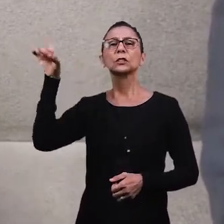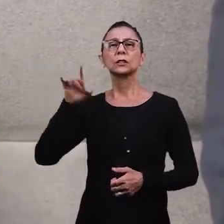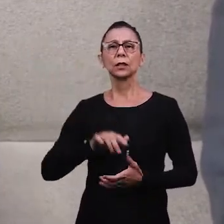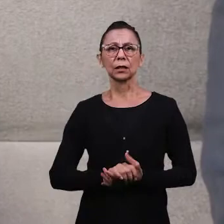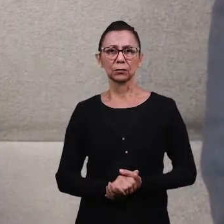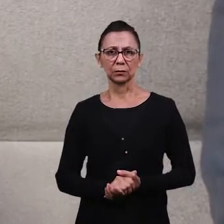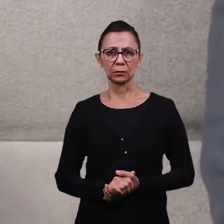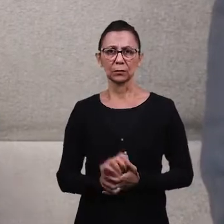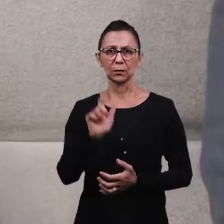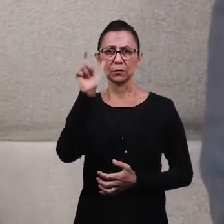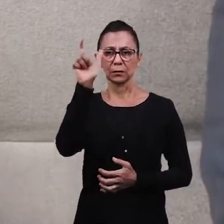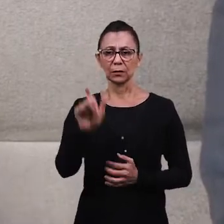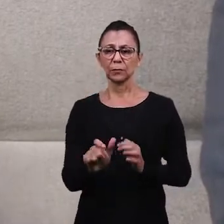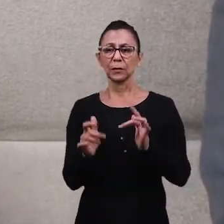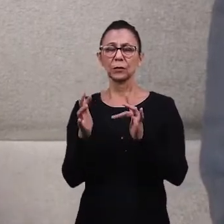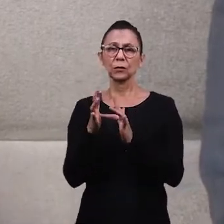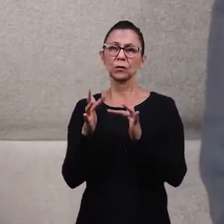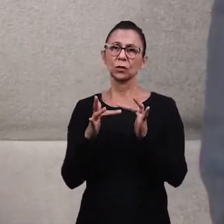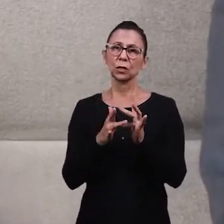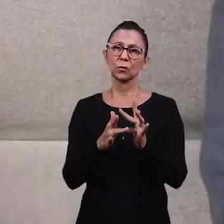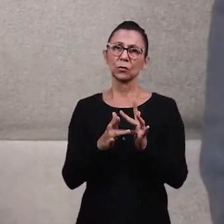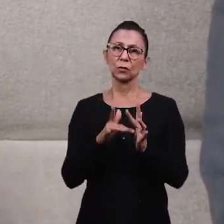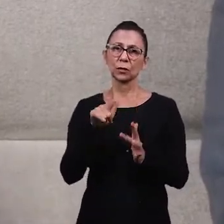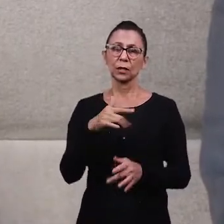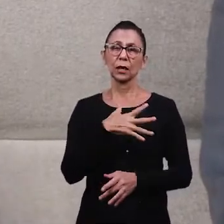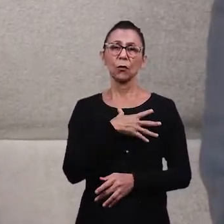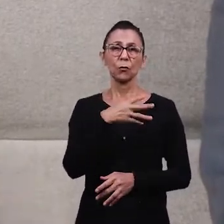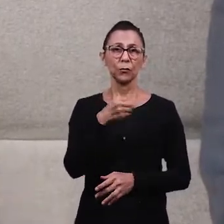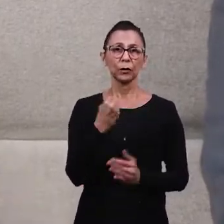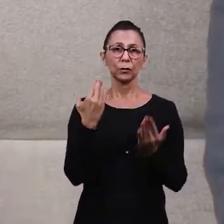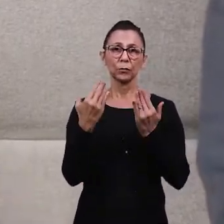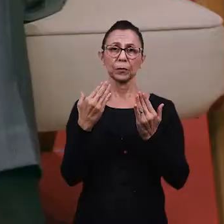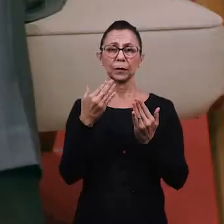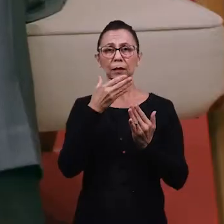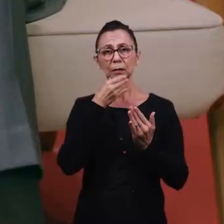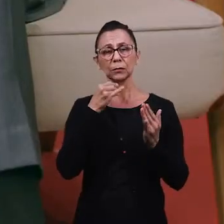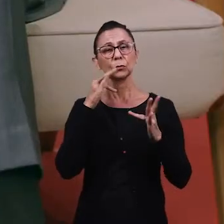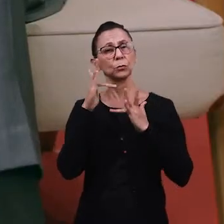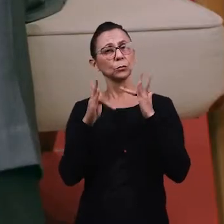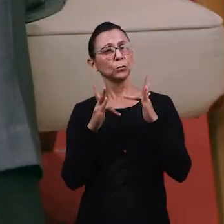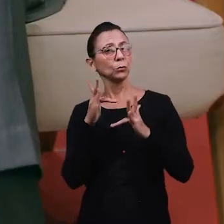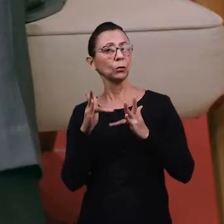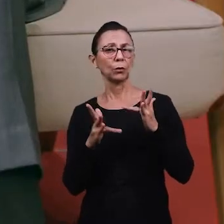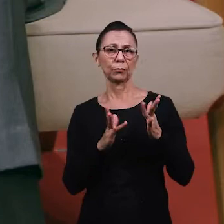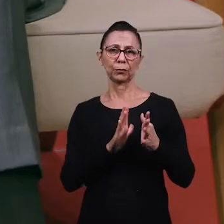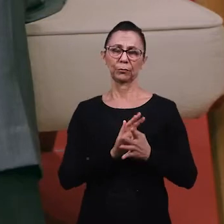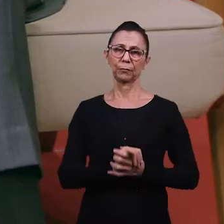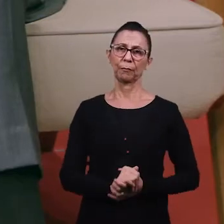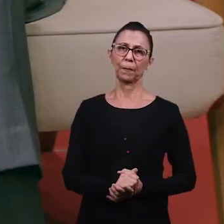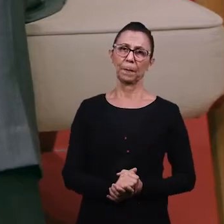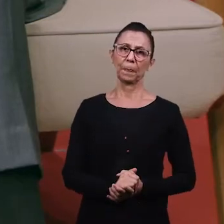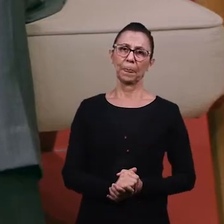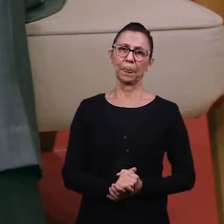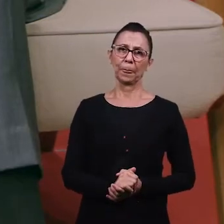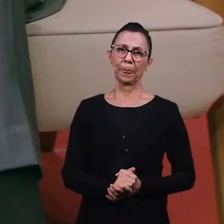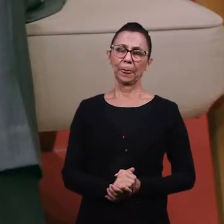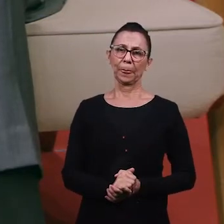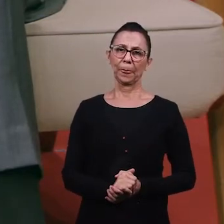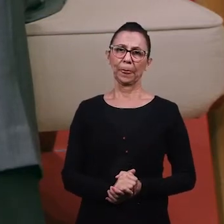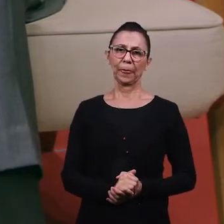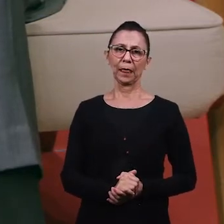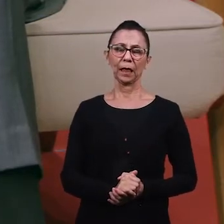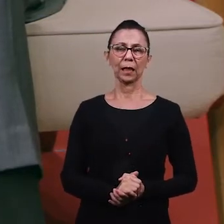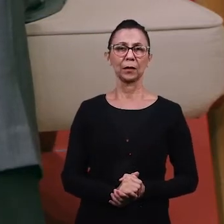religion. Le salut, c'est d'accepter l'amour de Dieu, accepter